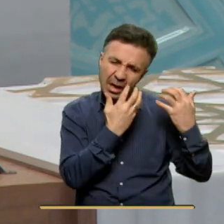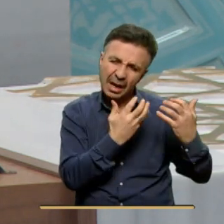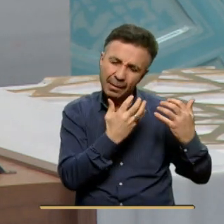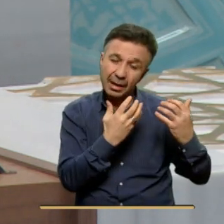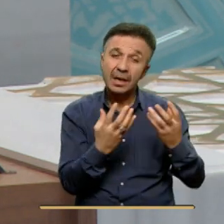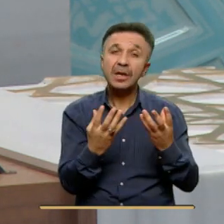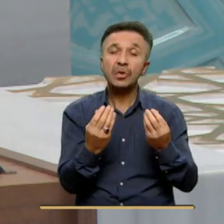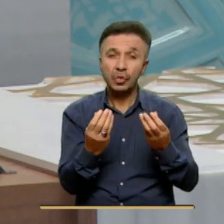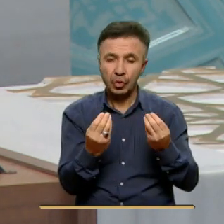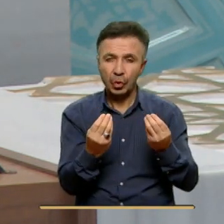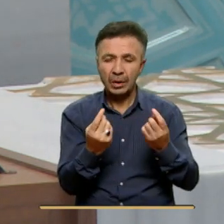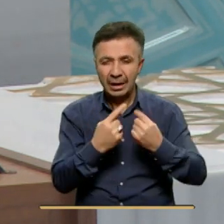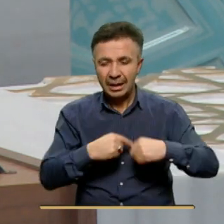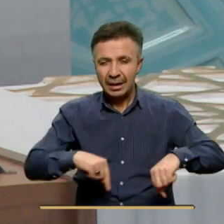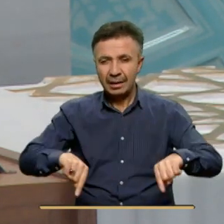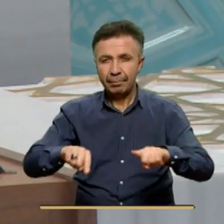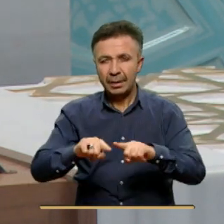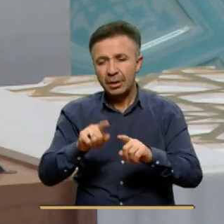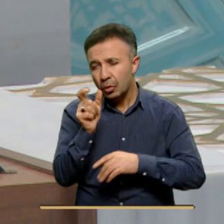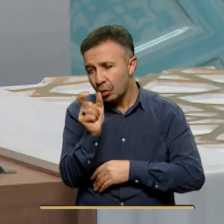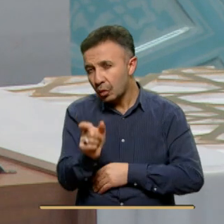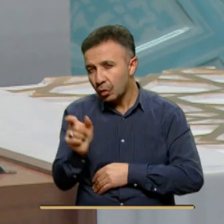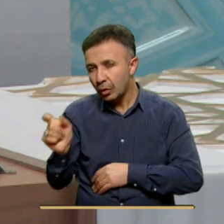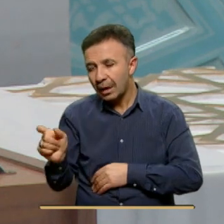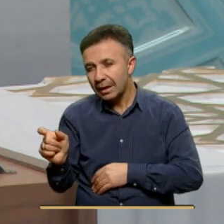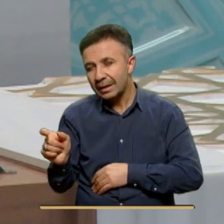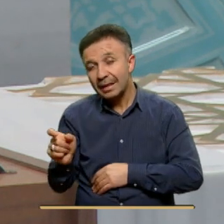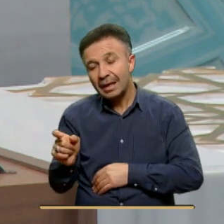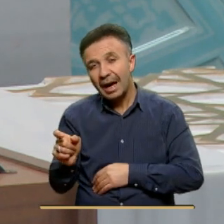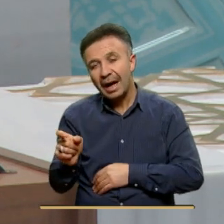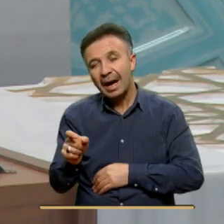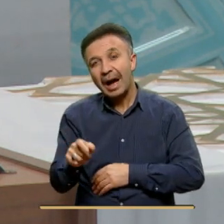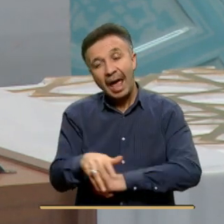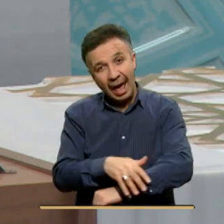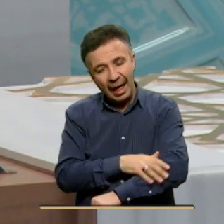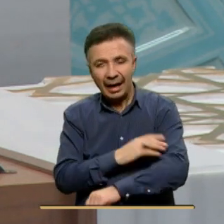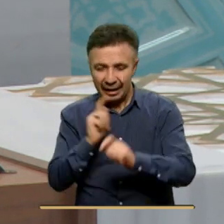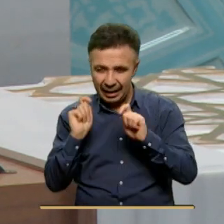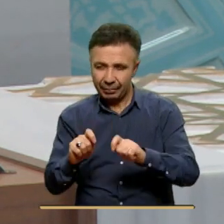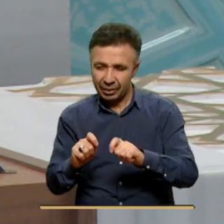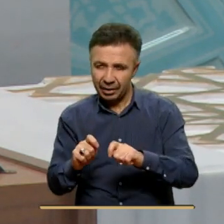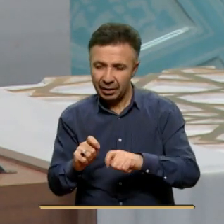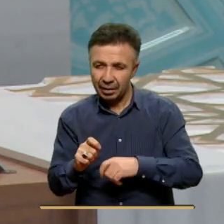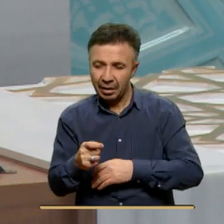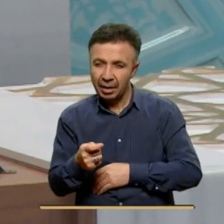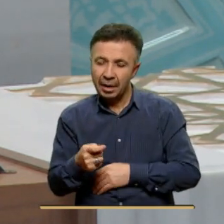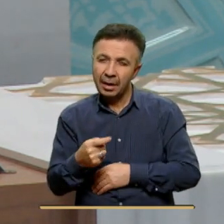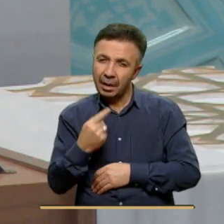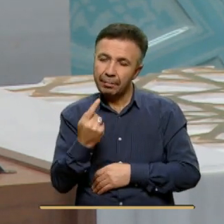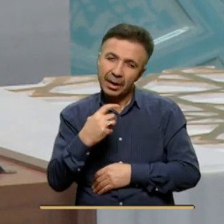çoğunu biz kullarına helal kılmıştır. Bir kısmına ise Yüce Rabbimiz